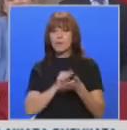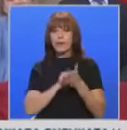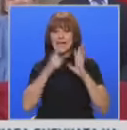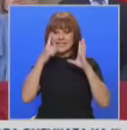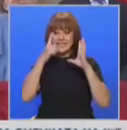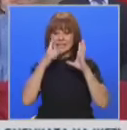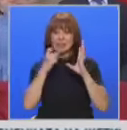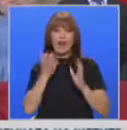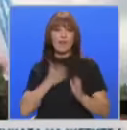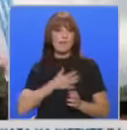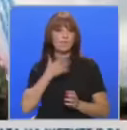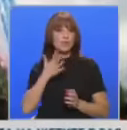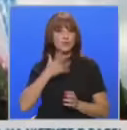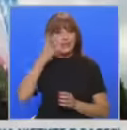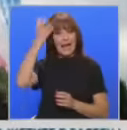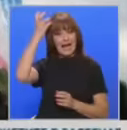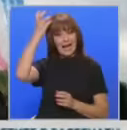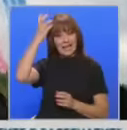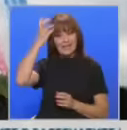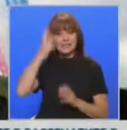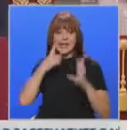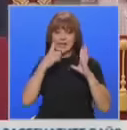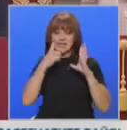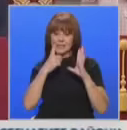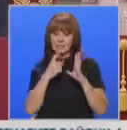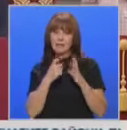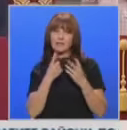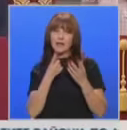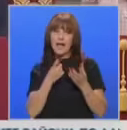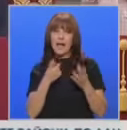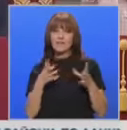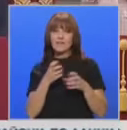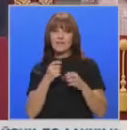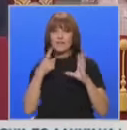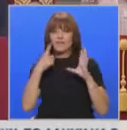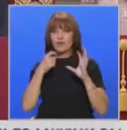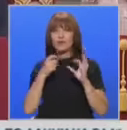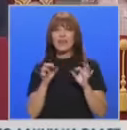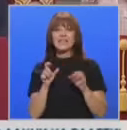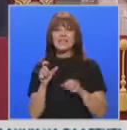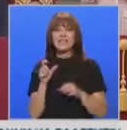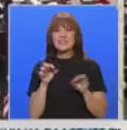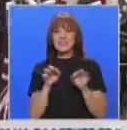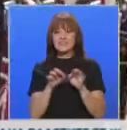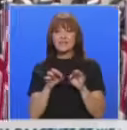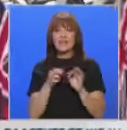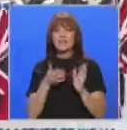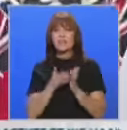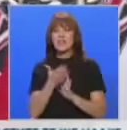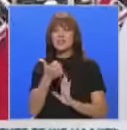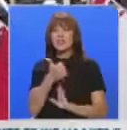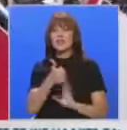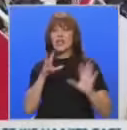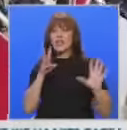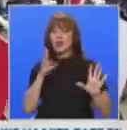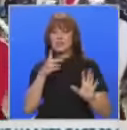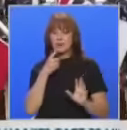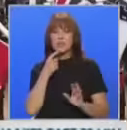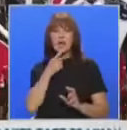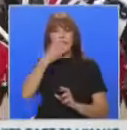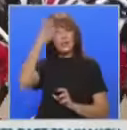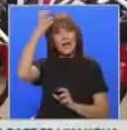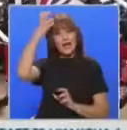на покойната кралица. Кадъра е заснет от любимия на Бъкингамския дворец фотограф Сесил Бийкън през 68-ма, когато тя е на